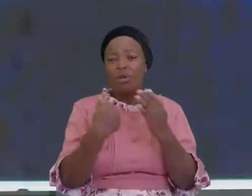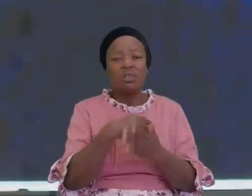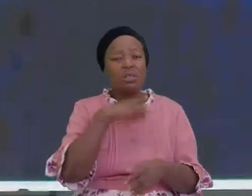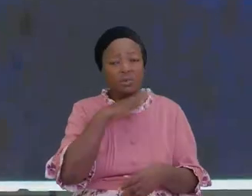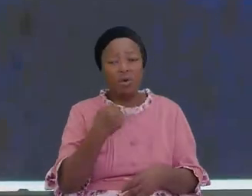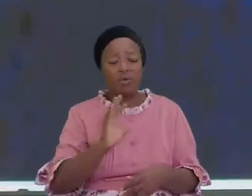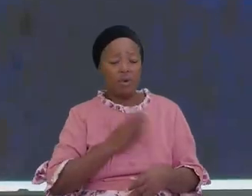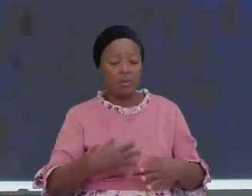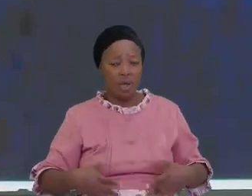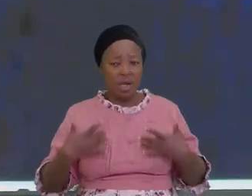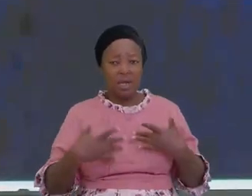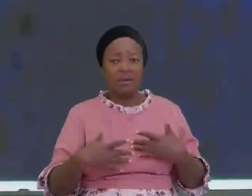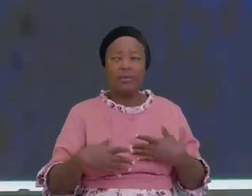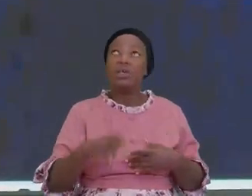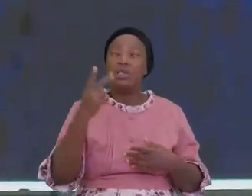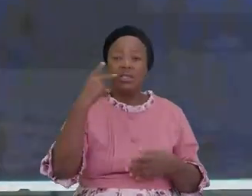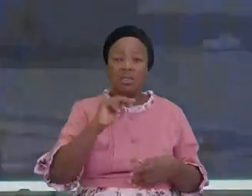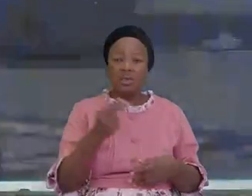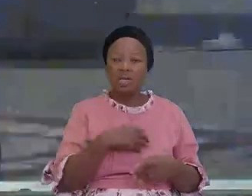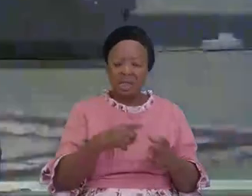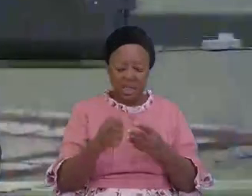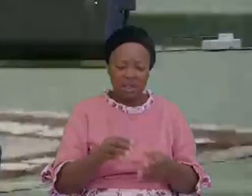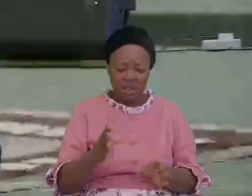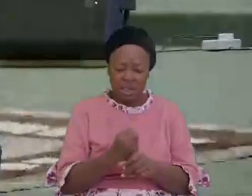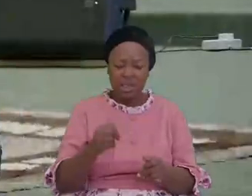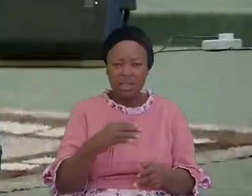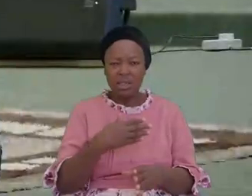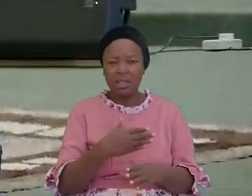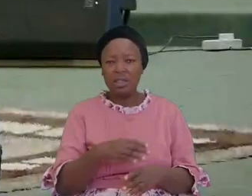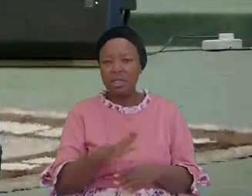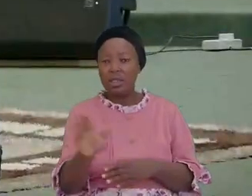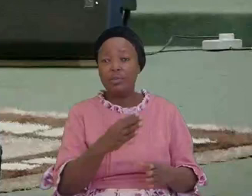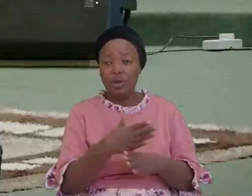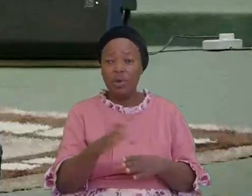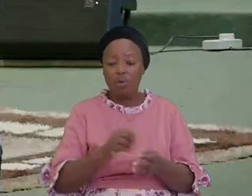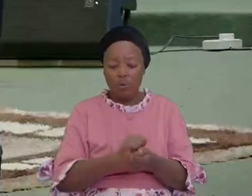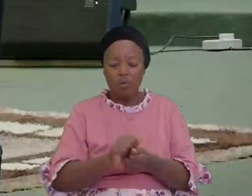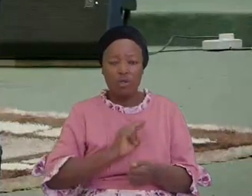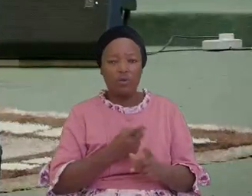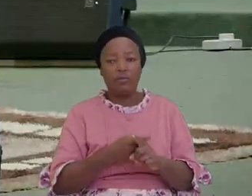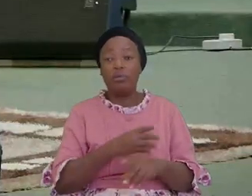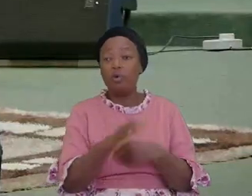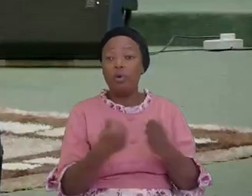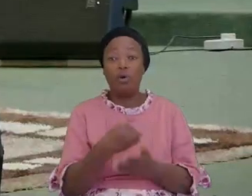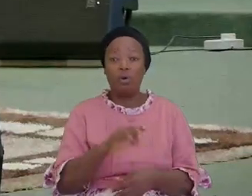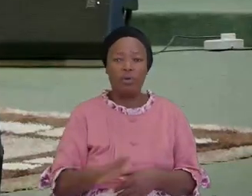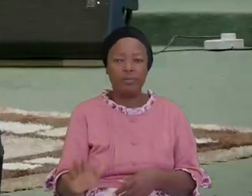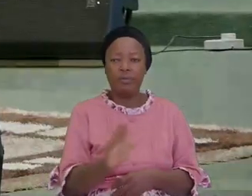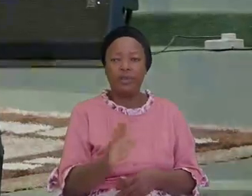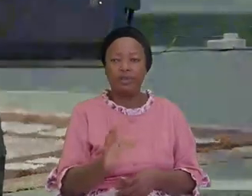Toutes les souillures de nos vies dont il nous a sauvés, il nous lave et nous purifie de ces choses.